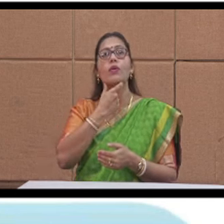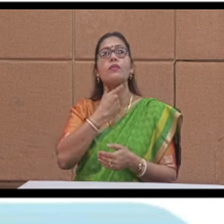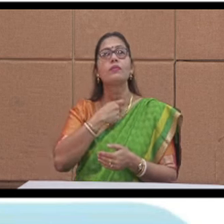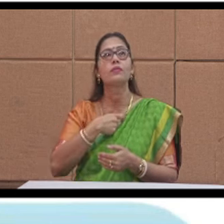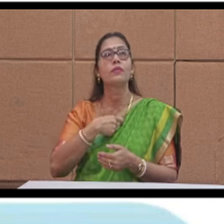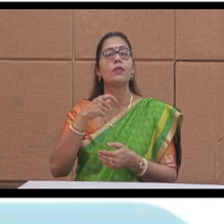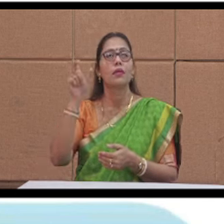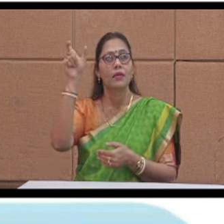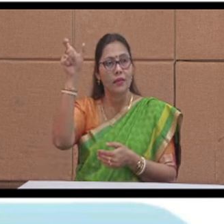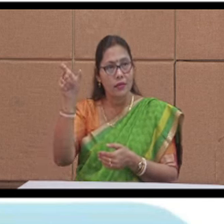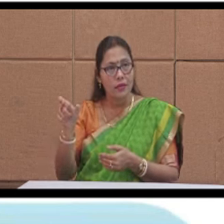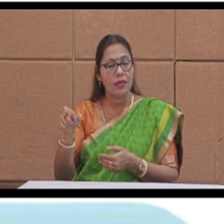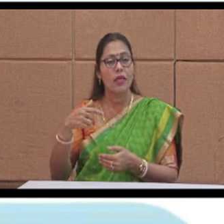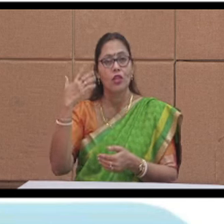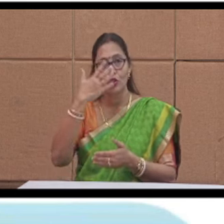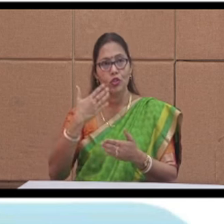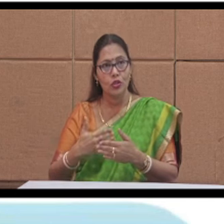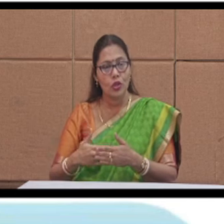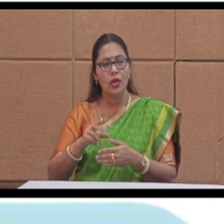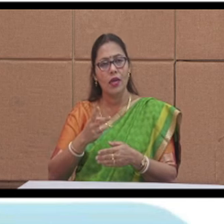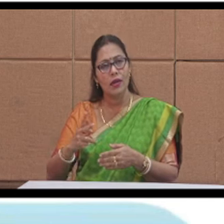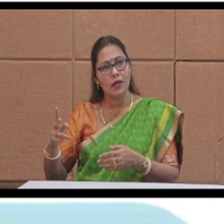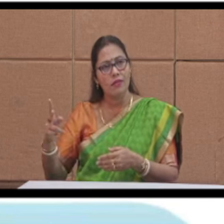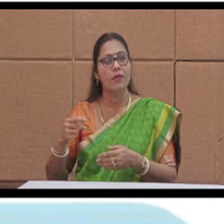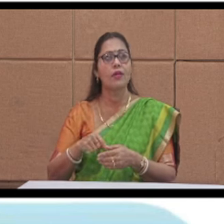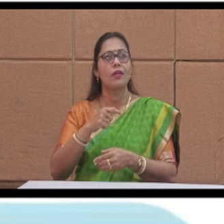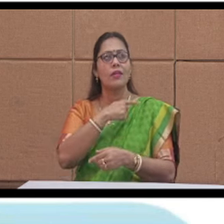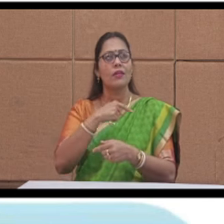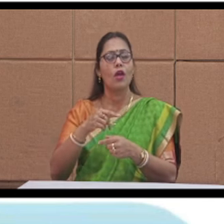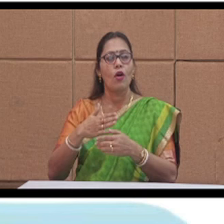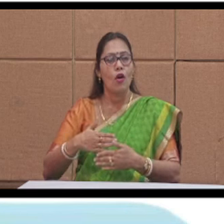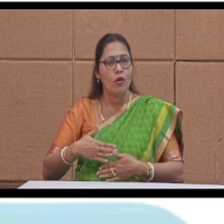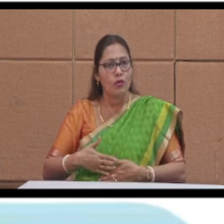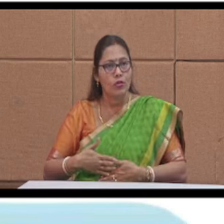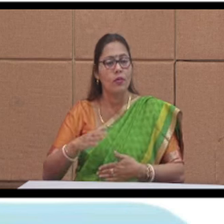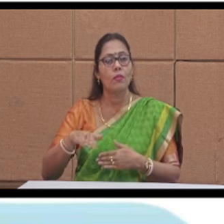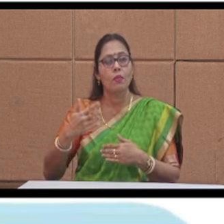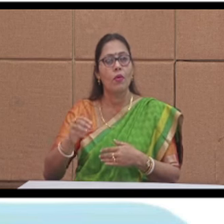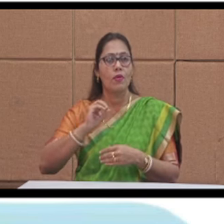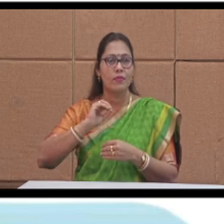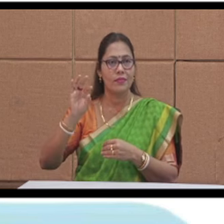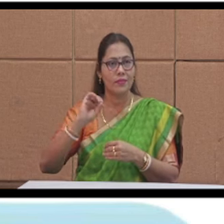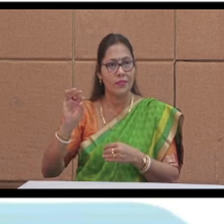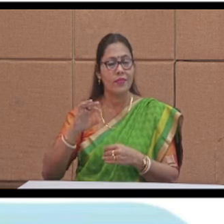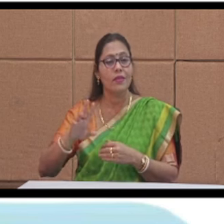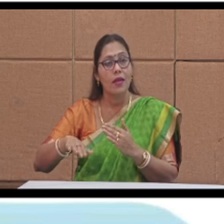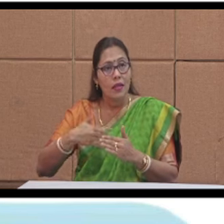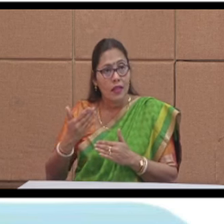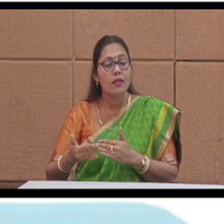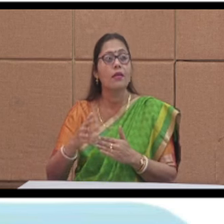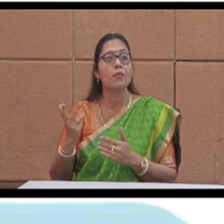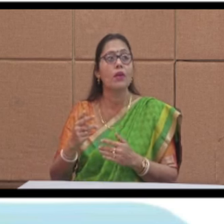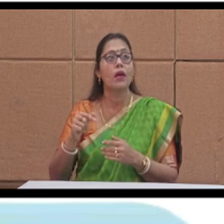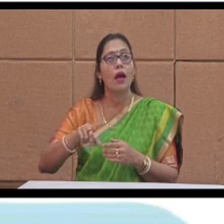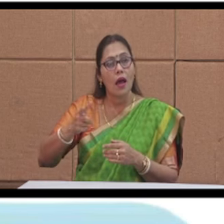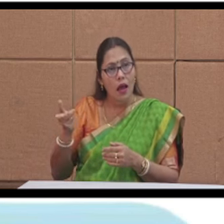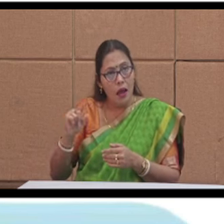দিয়ে সেগুলোকে দেহের নানা প্রান্তে হজম করে পাঠিয়ে দেব তারপর